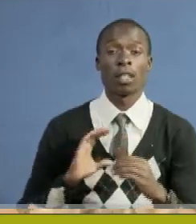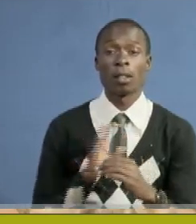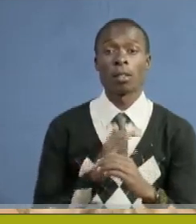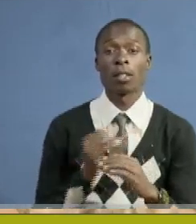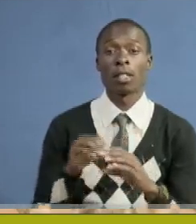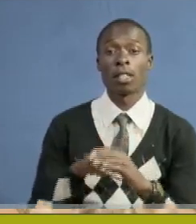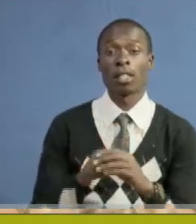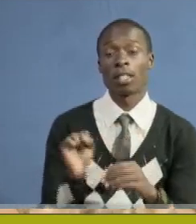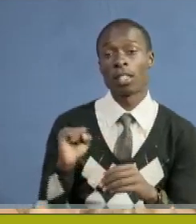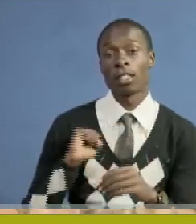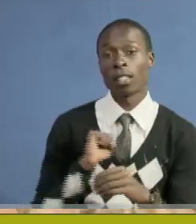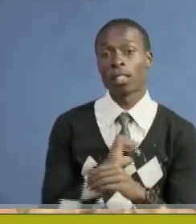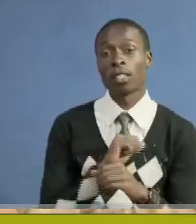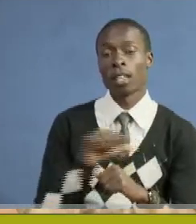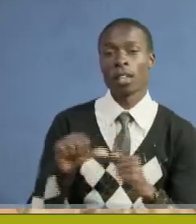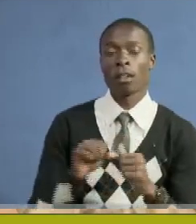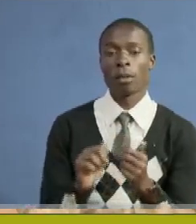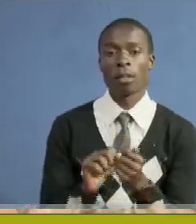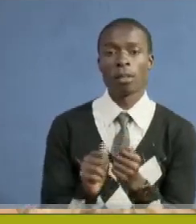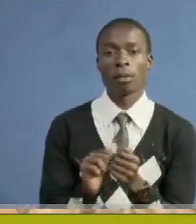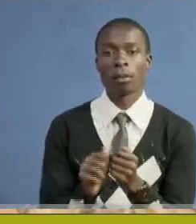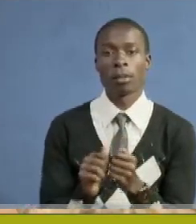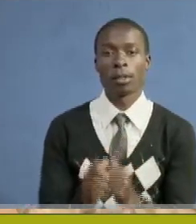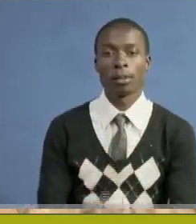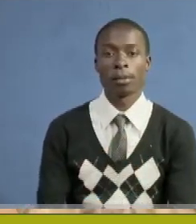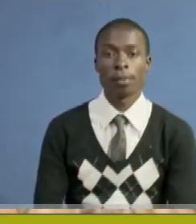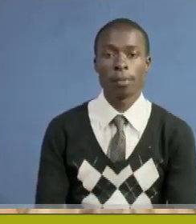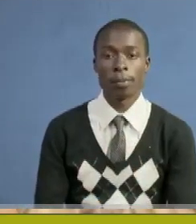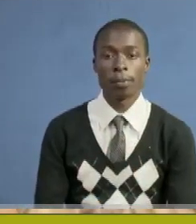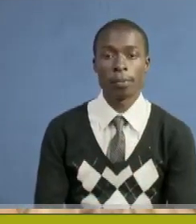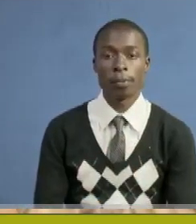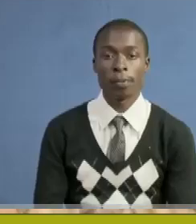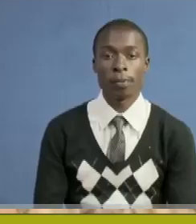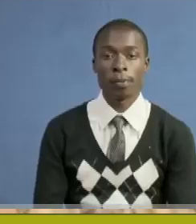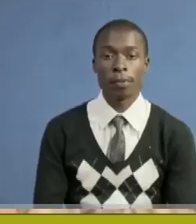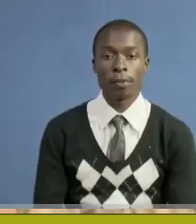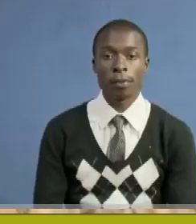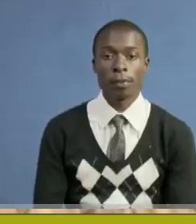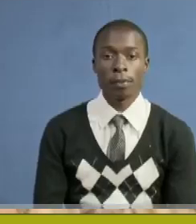maalum ya seneti kuhusu mahindi. Kelvin Ogome, KUTV.